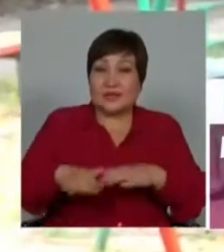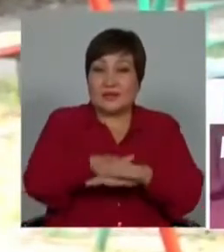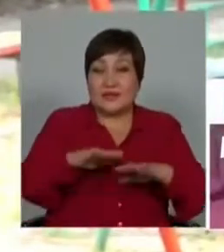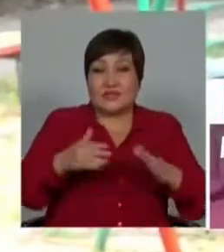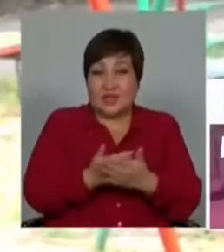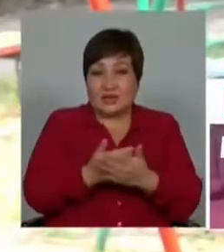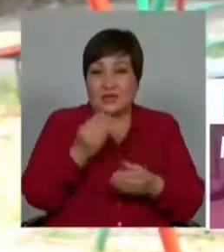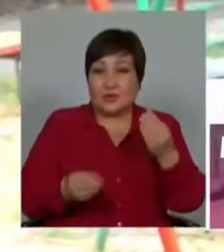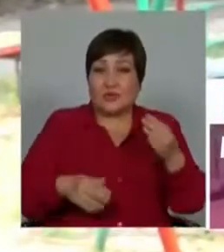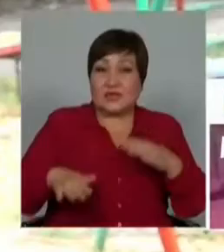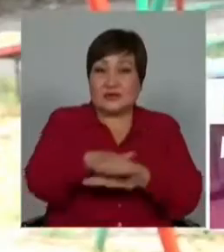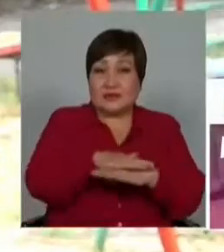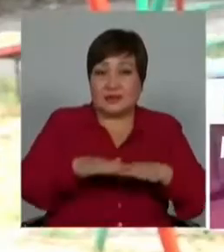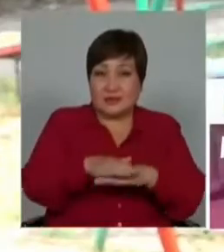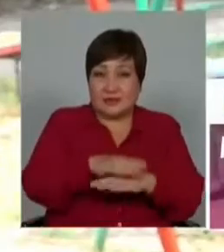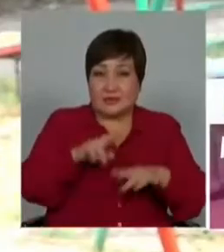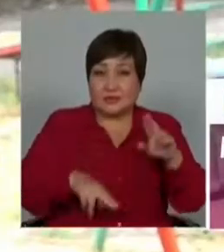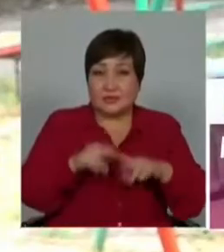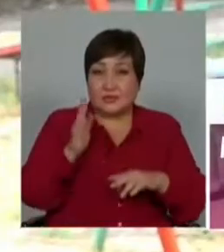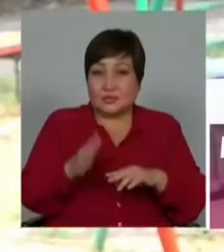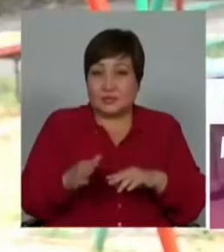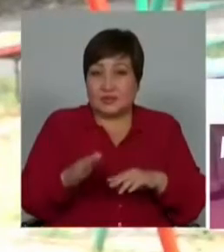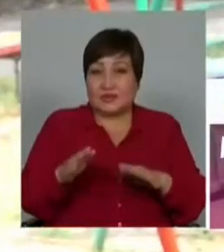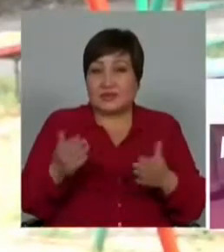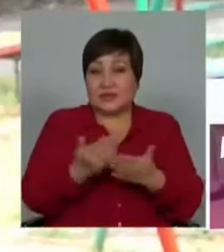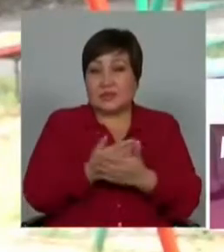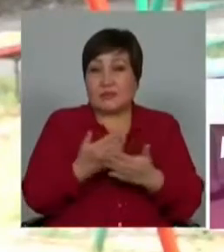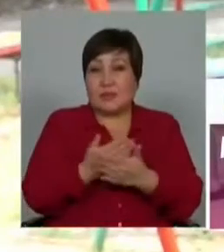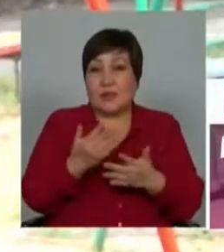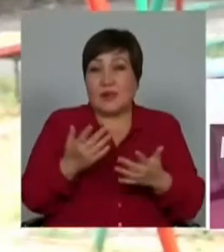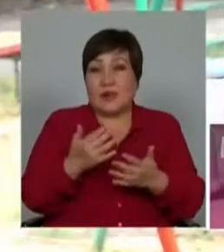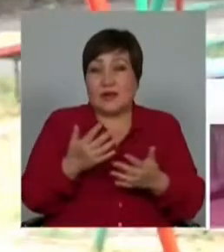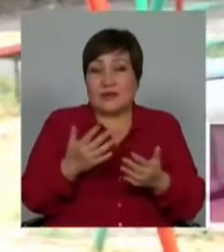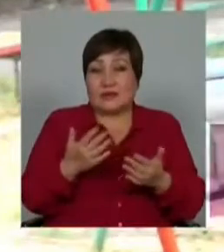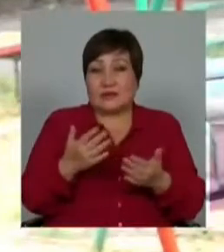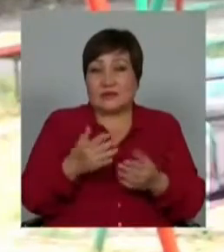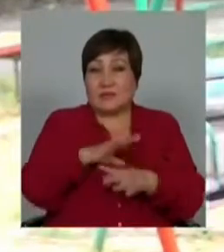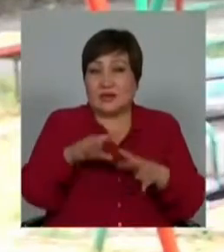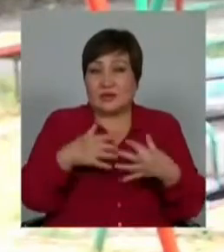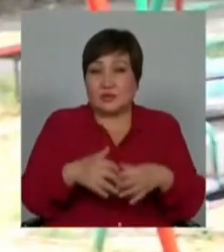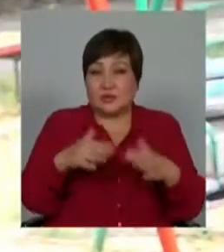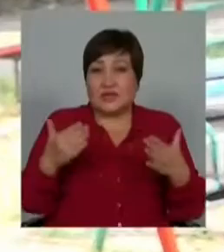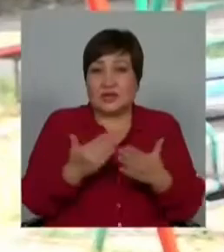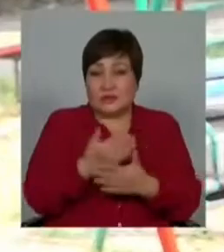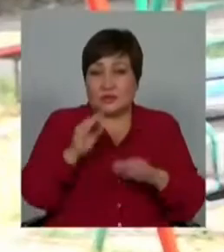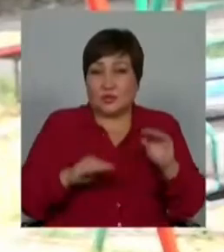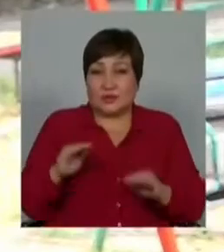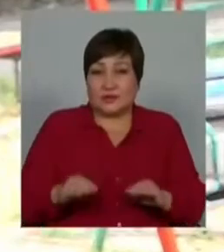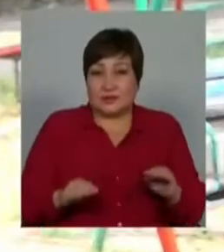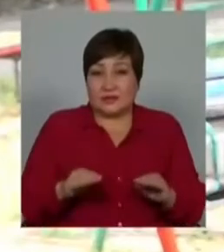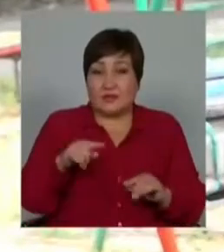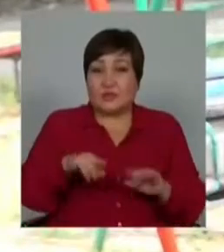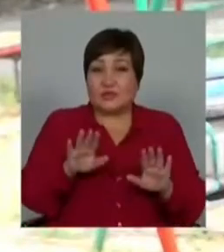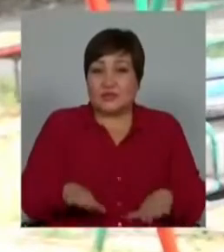құрылады. Мынау балалар ойнайтын инвентарлар, жаңа мафтар дейміз, мал архитектурный формы, олардың барлығы жаңадан ойлады. Бұл жерде